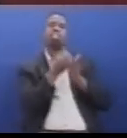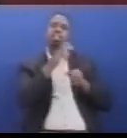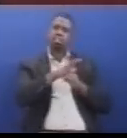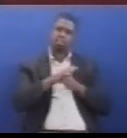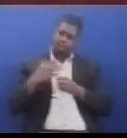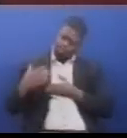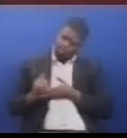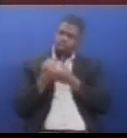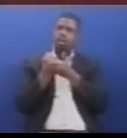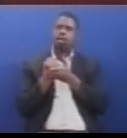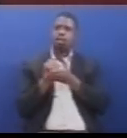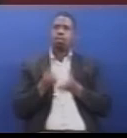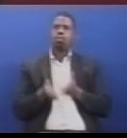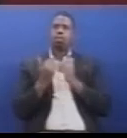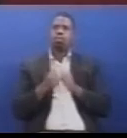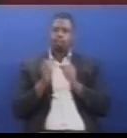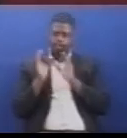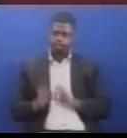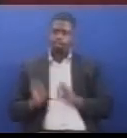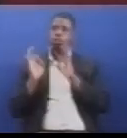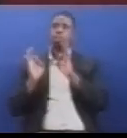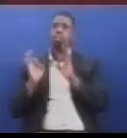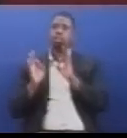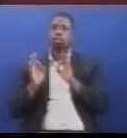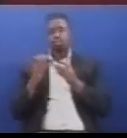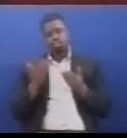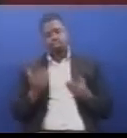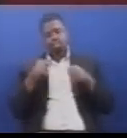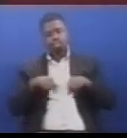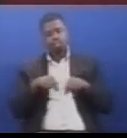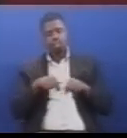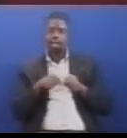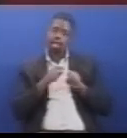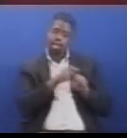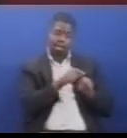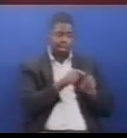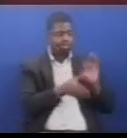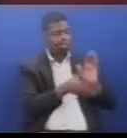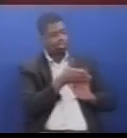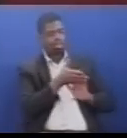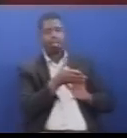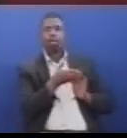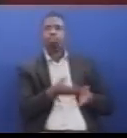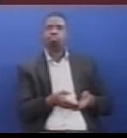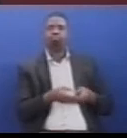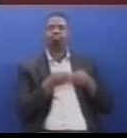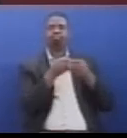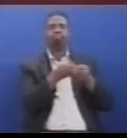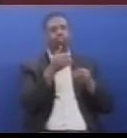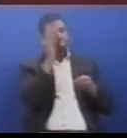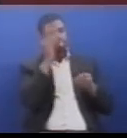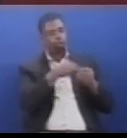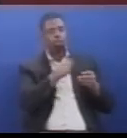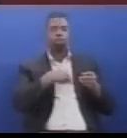zitapatikana ili kuweza kuboresha vituo hivi. Sasa yale yaliyoanza ni msaada uliotolewa na serikali ya Marekani na